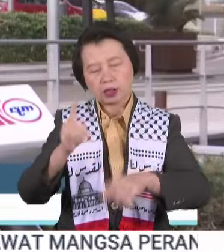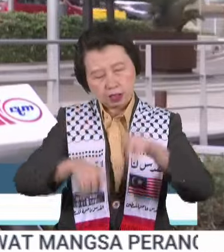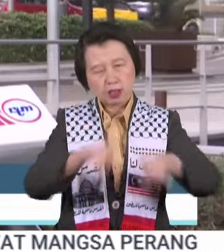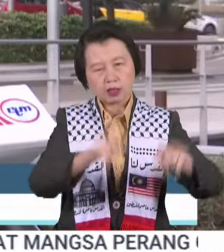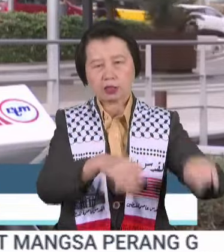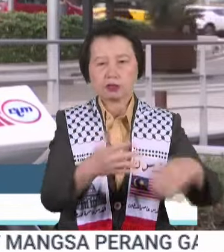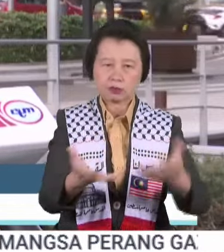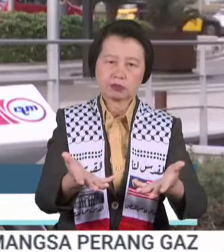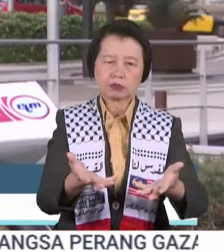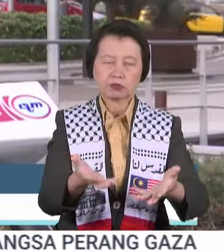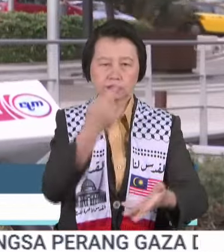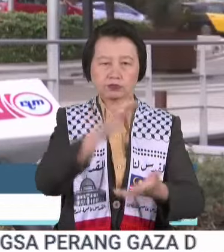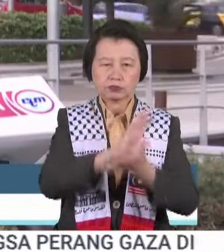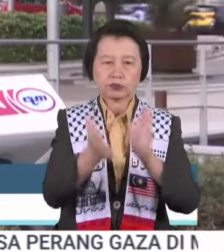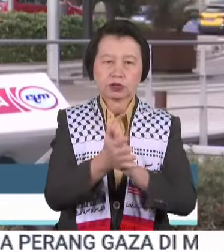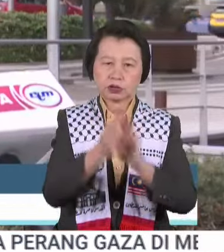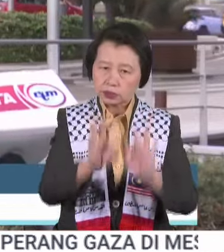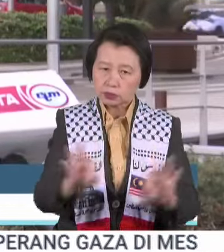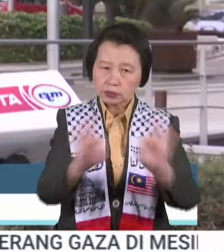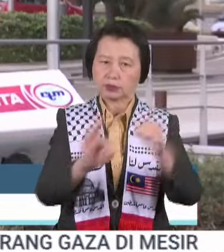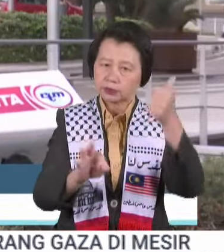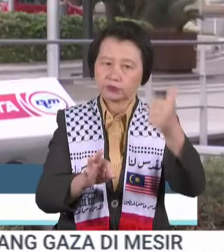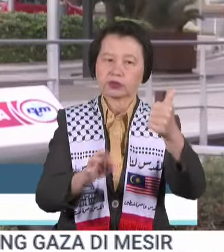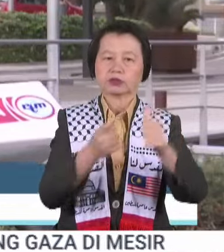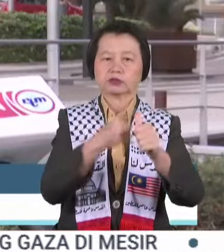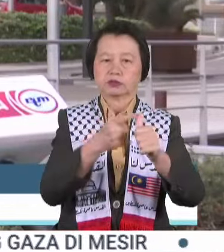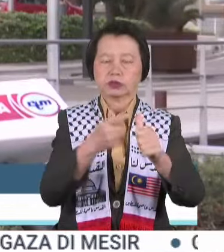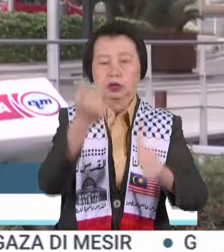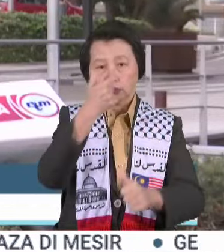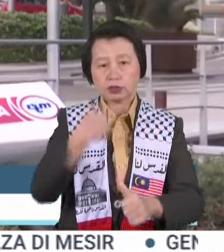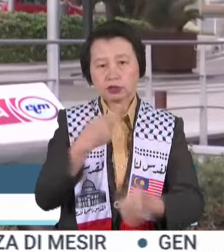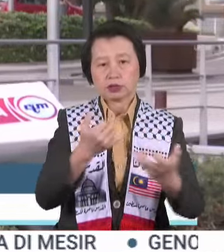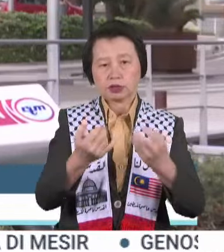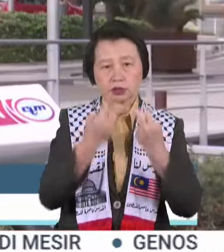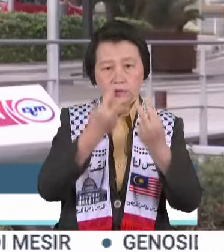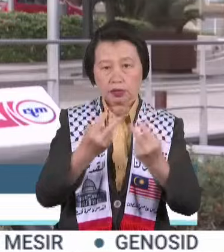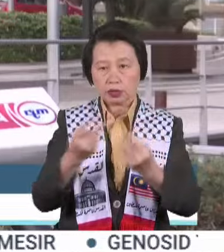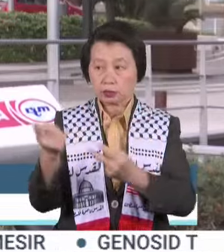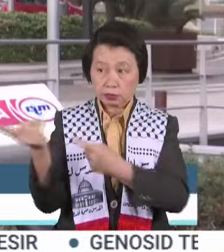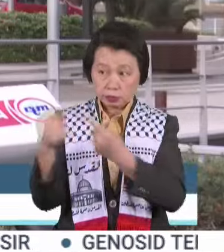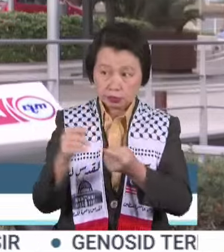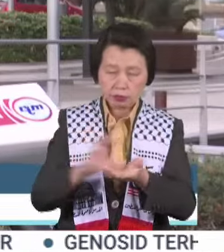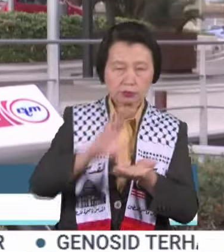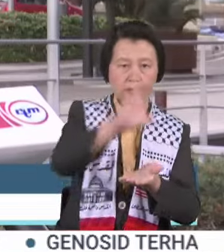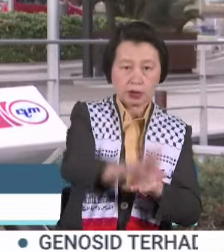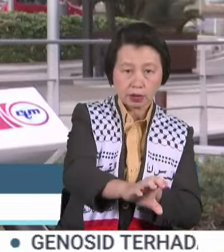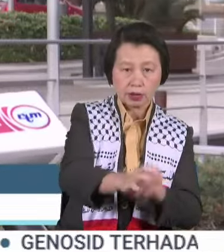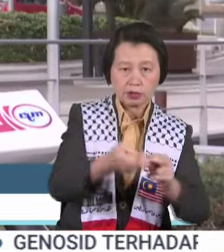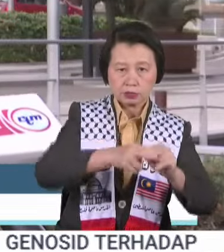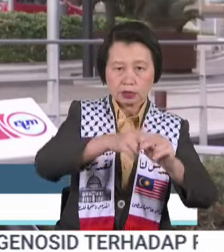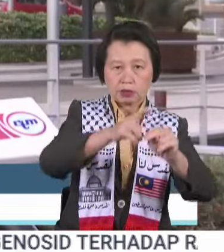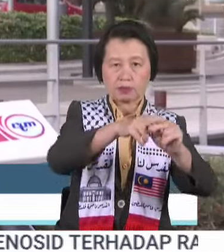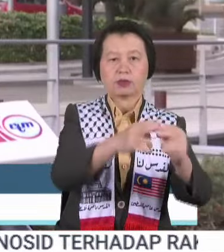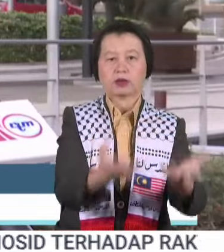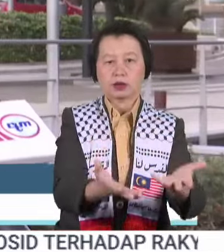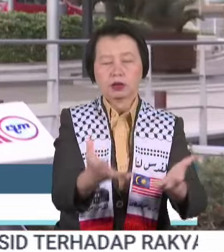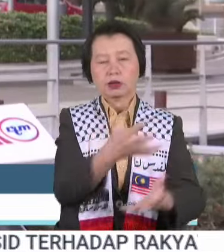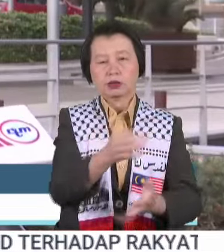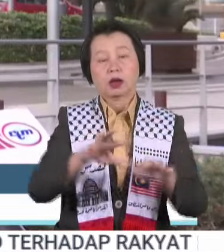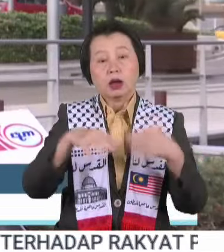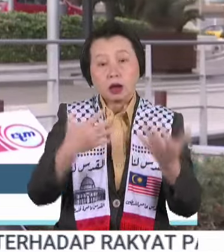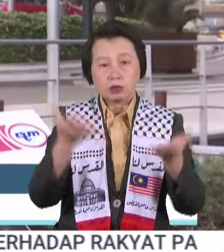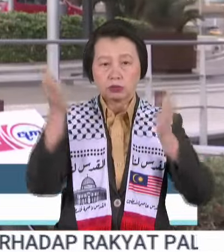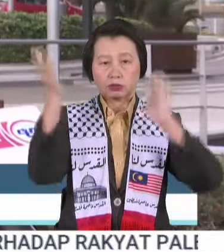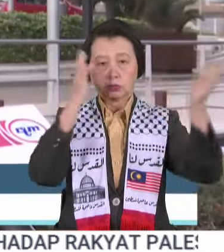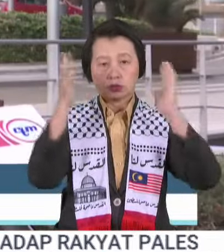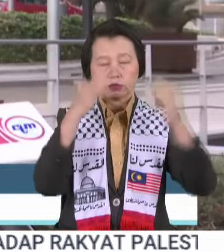sebagainya menjadi satu keutamaan kerana kita ingin lihat pelaburan meningkat dan bagaimana